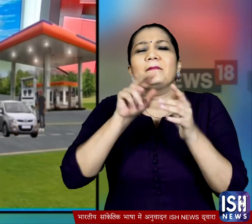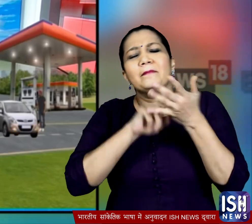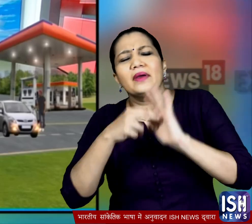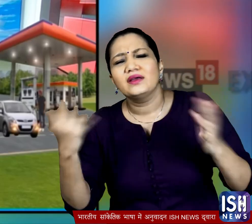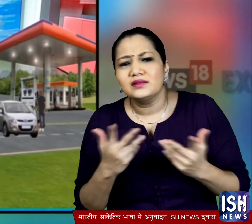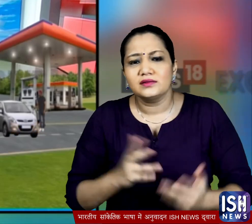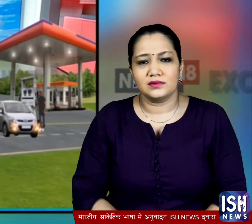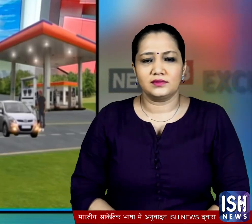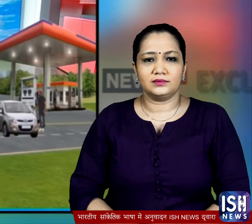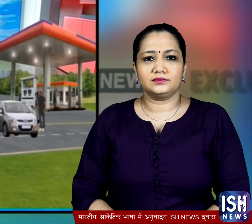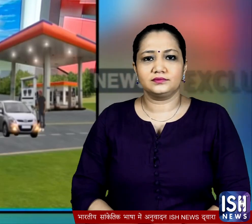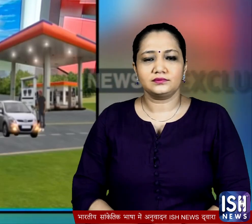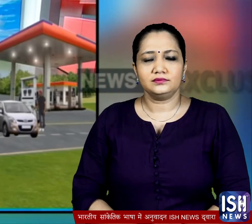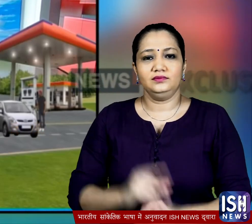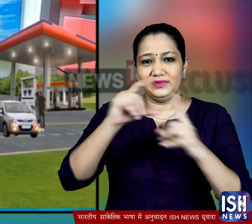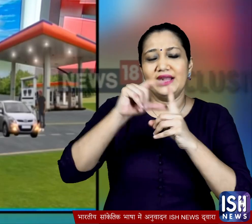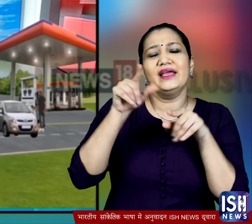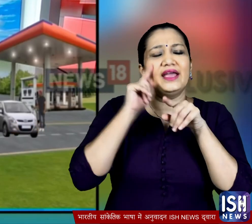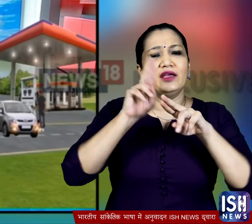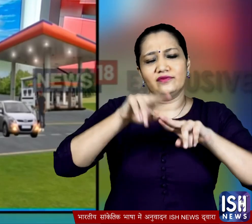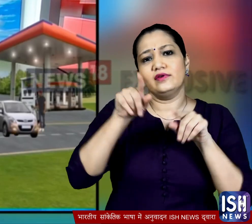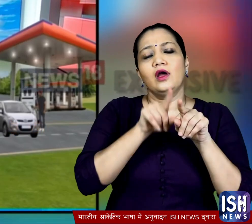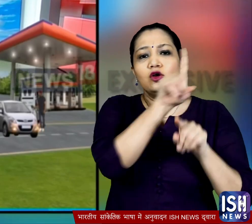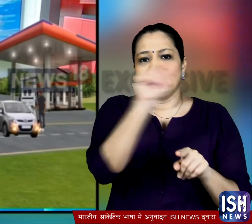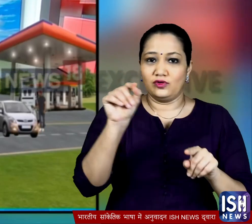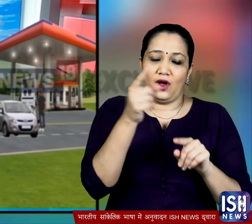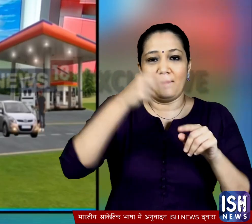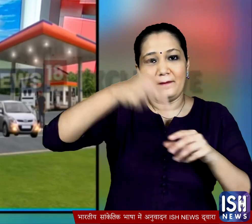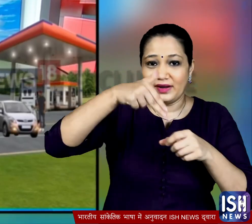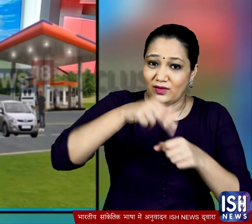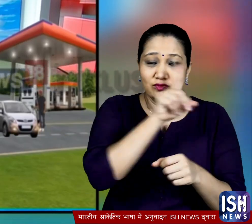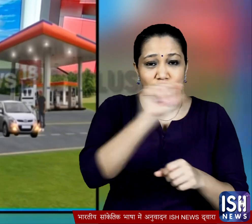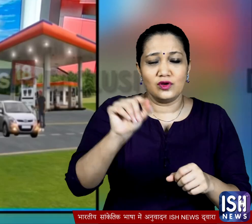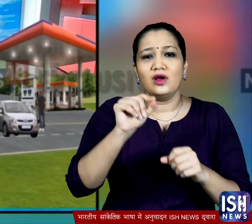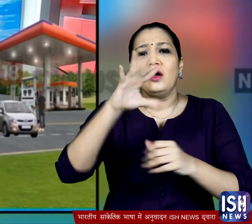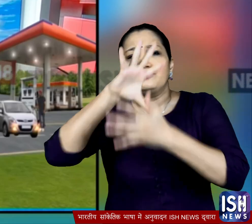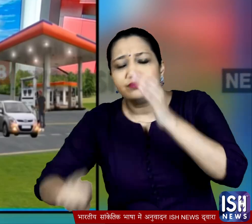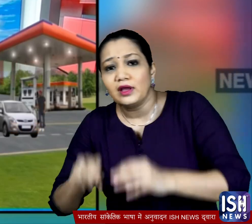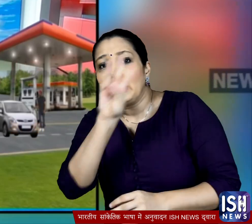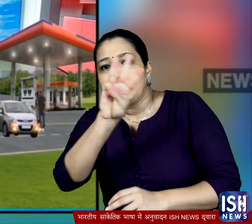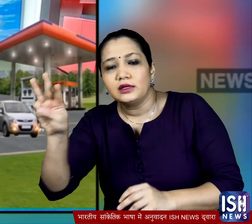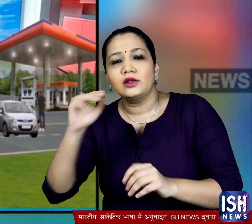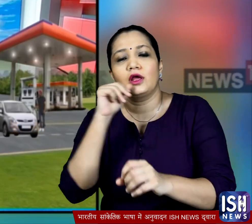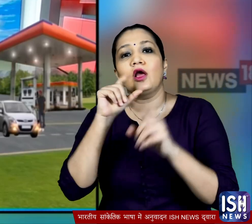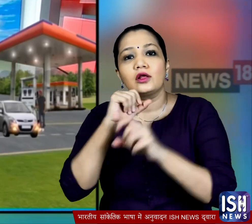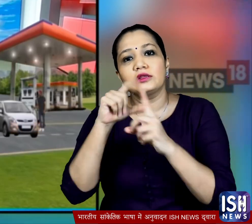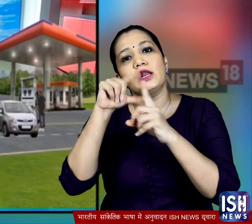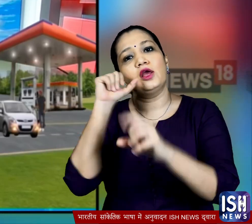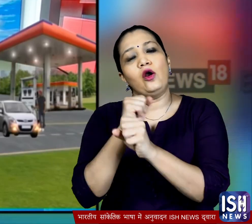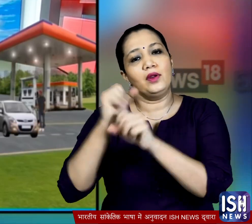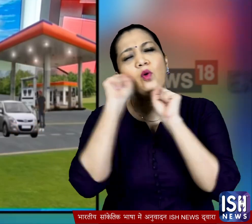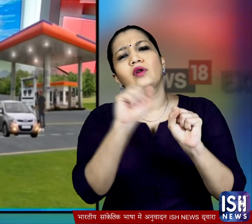यह है कि अगर दिल्ली में पेट्रोल की कीमत 100 रुपए पहुंचती है तो उसमें लगभग 23 रुपए दिल्ली सरकार के